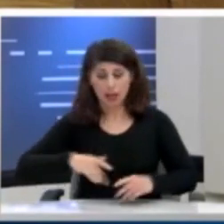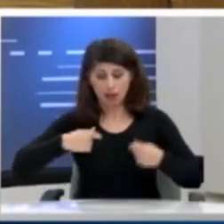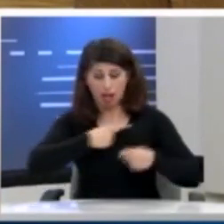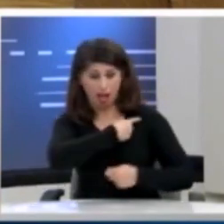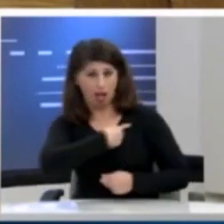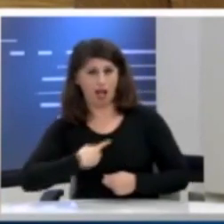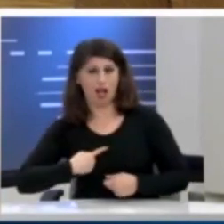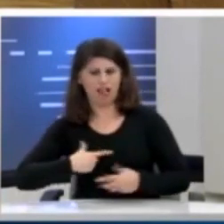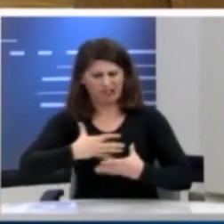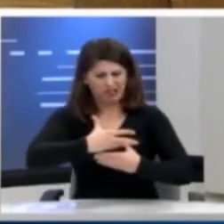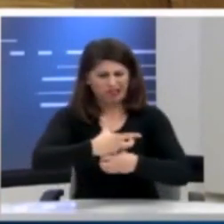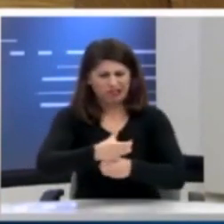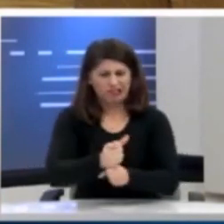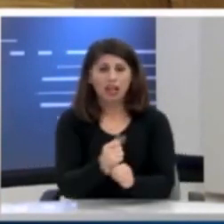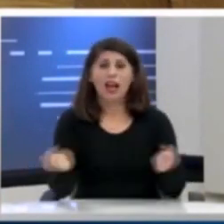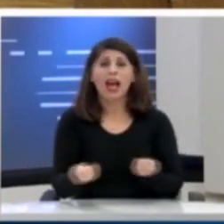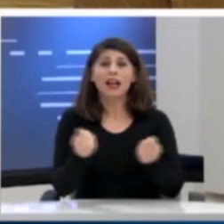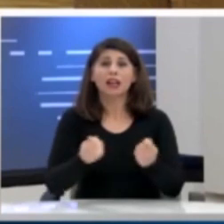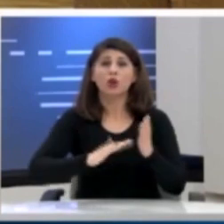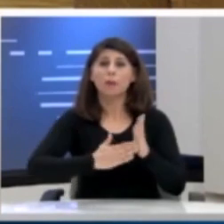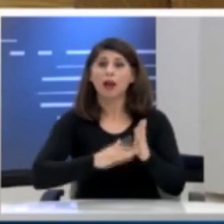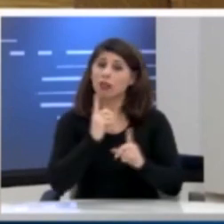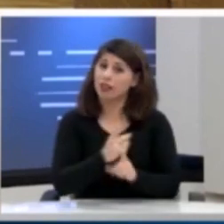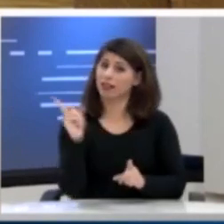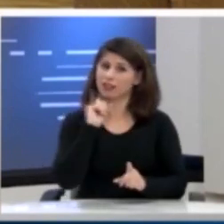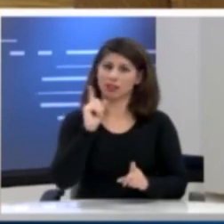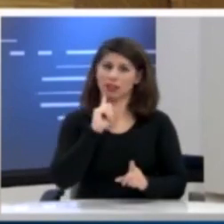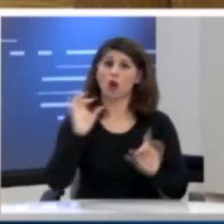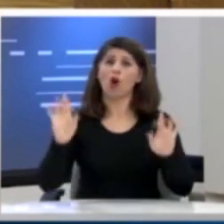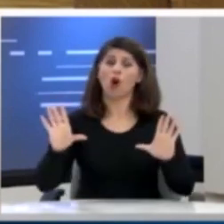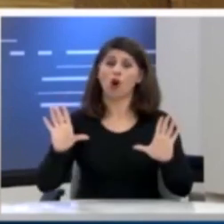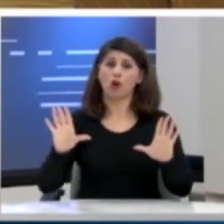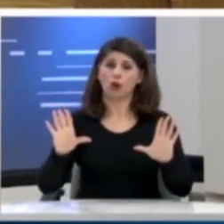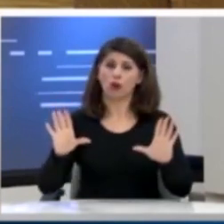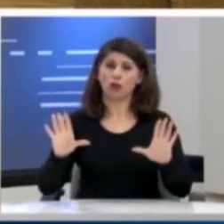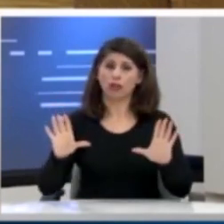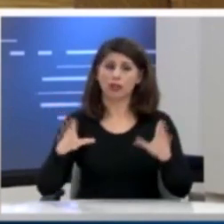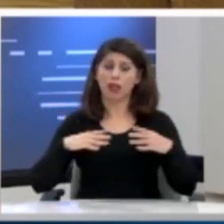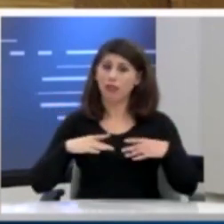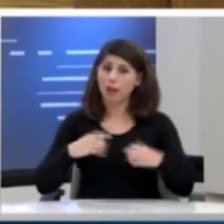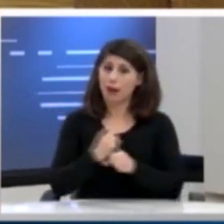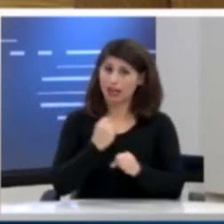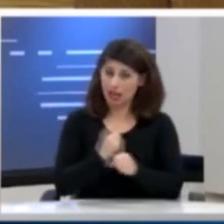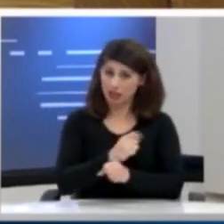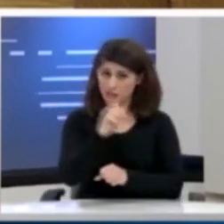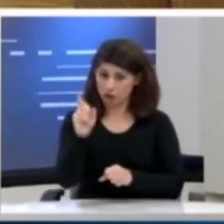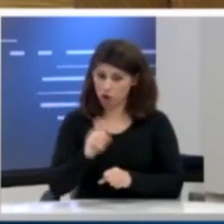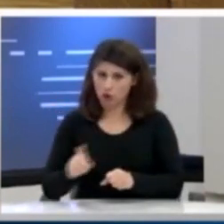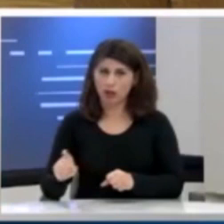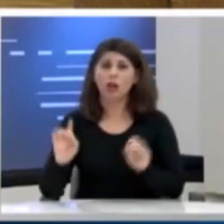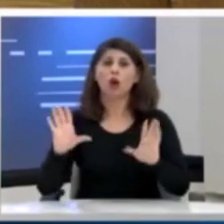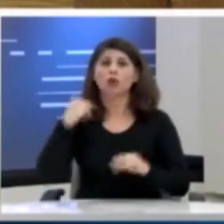τους εργατοϋπάλληλους, ιδιαίτερα τις γυναίκες, χωρίς διακοπές στον εργάσιμο βίο τους και χωρίς